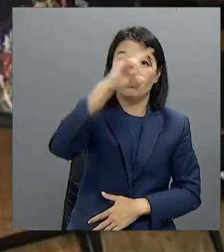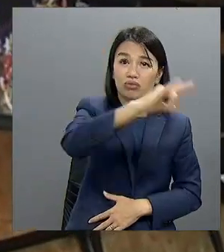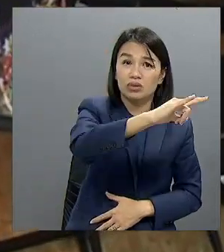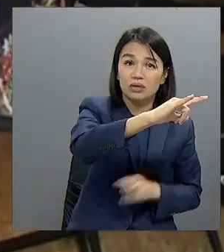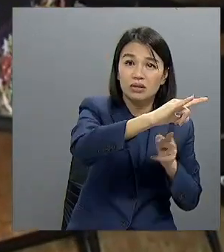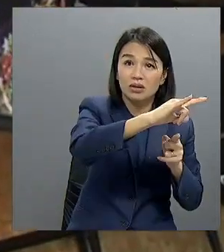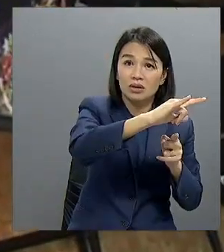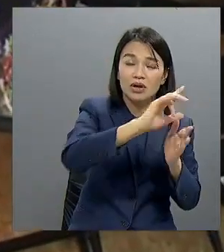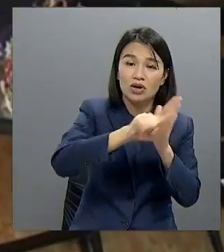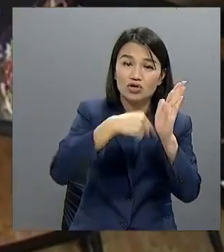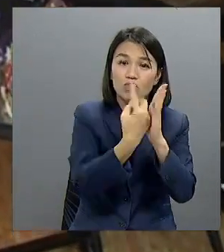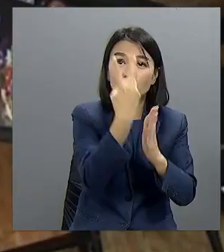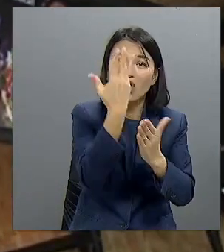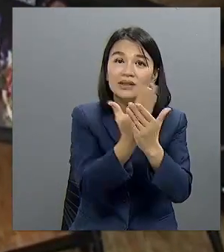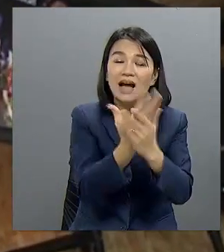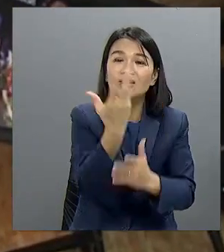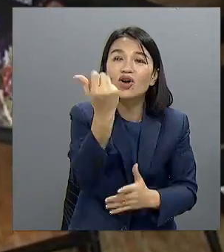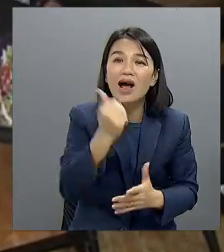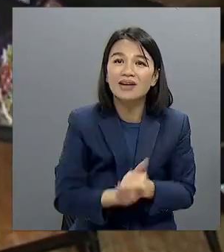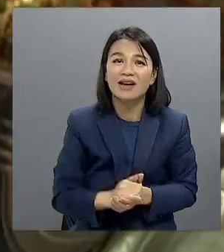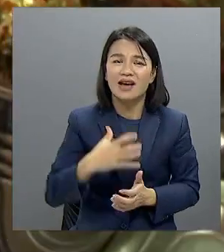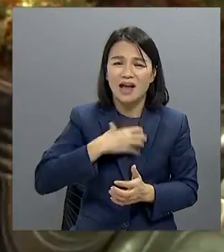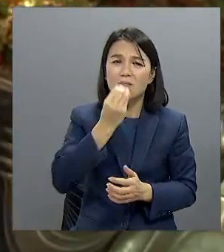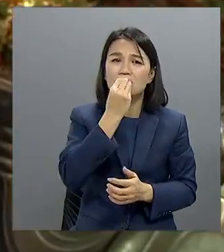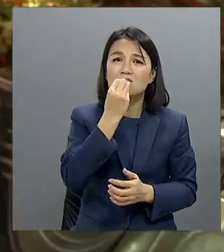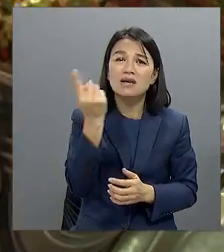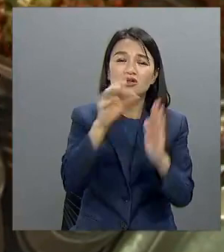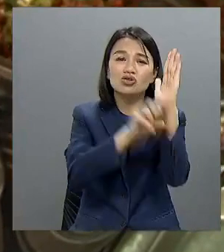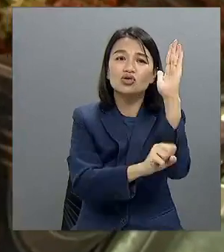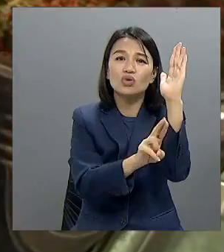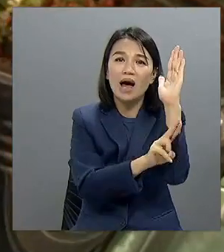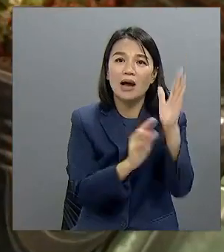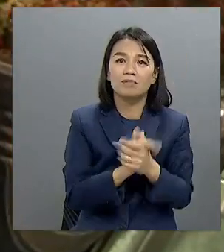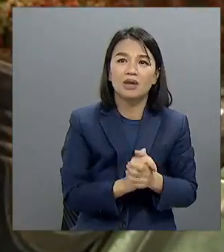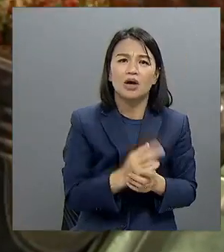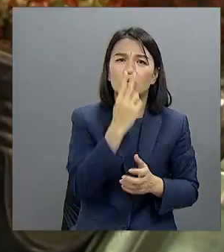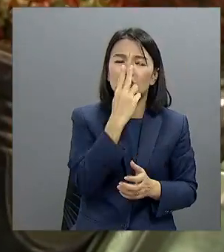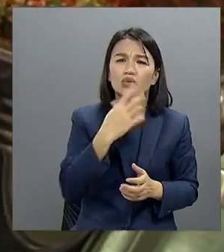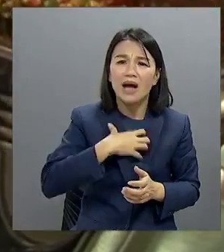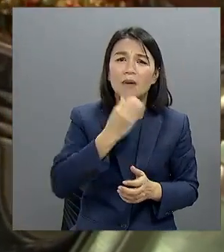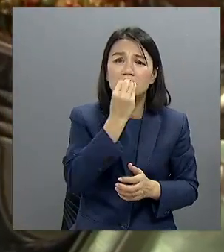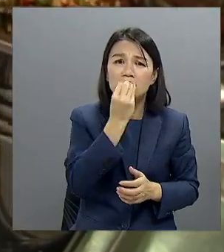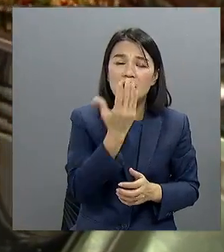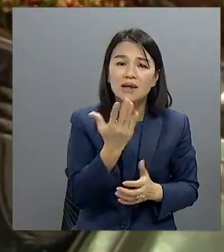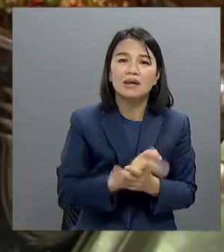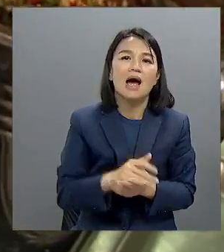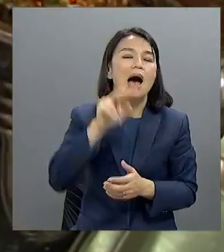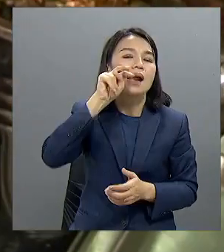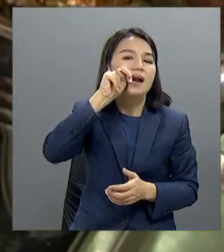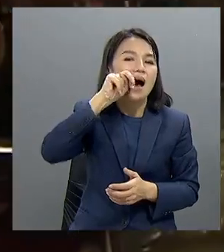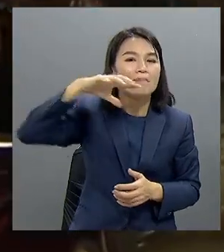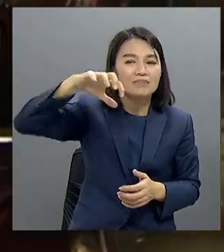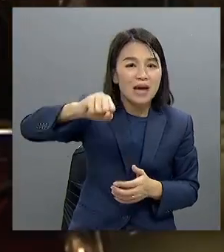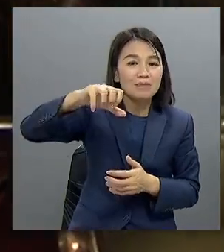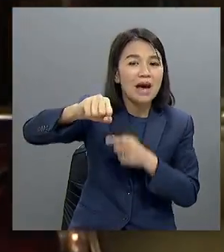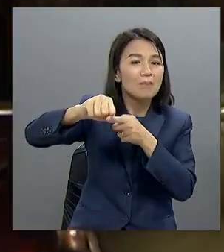งนี่ราคาเท่าไหร่คะเนี่ยผม จะไปแล้วใช่ม ั้ยสุราษฎร์ธานีเลยนะครับแต่ละเมนูน่ากินมากจุดเด่นของร้านอยู่ที่น้ำยำเลยครับเป็นสูตรเฉพาะของร้านนะครับ